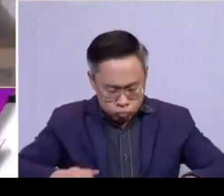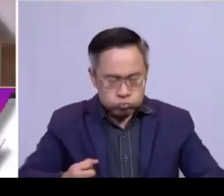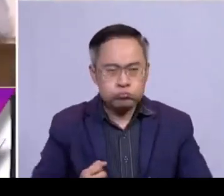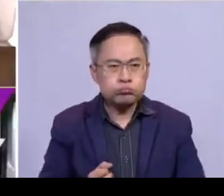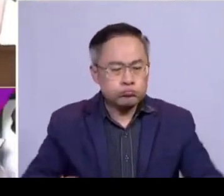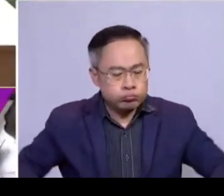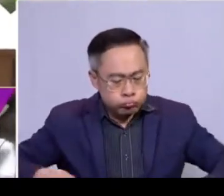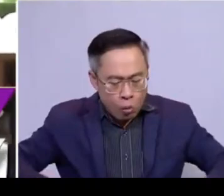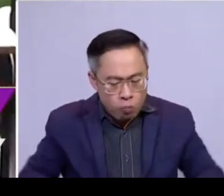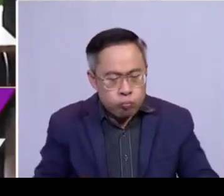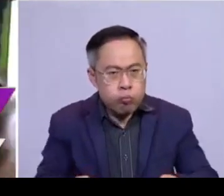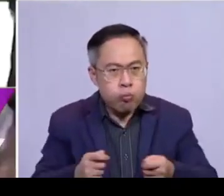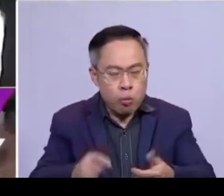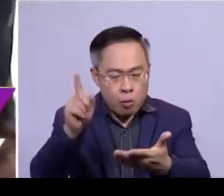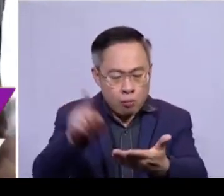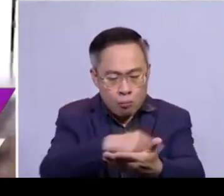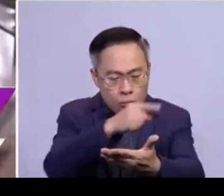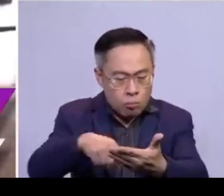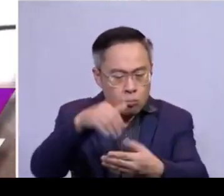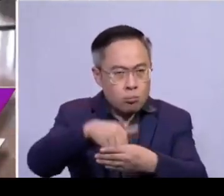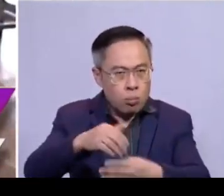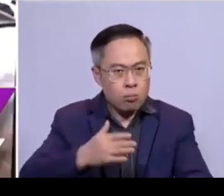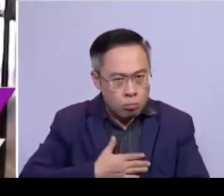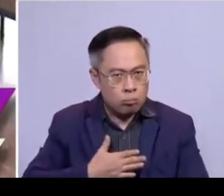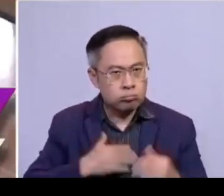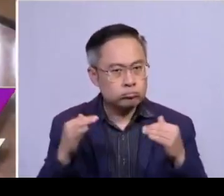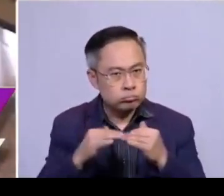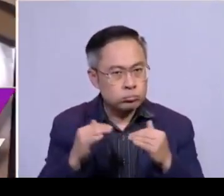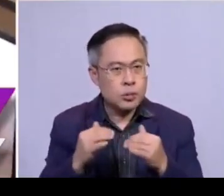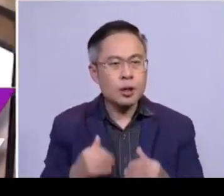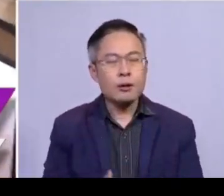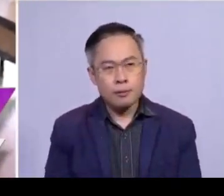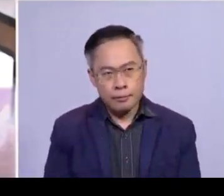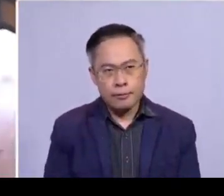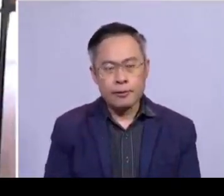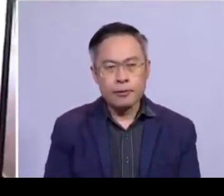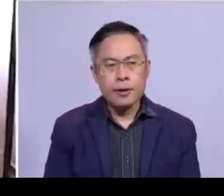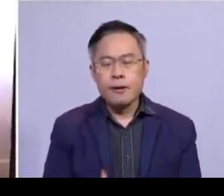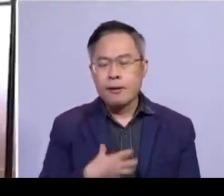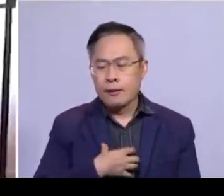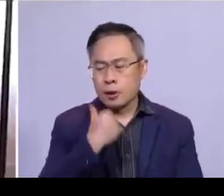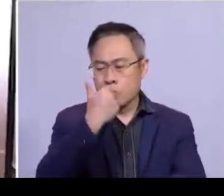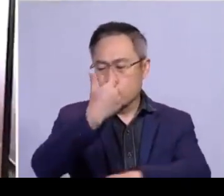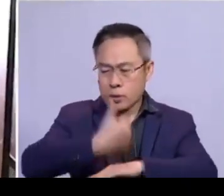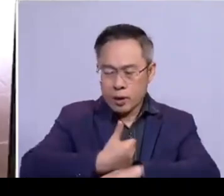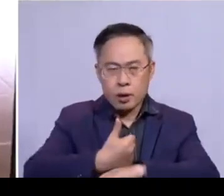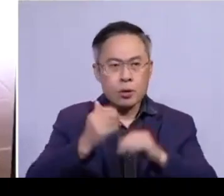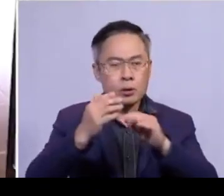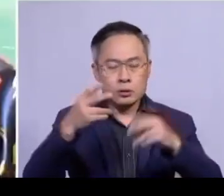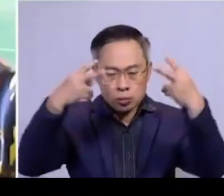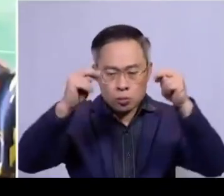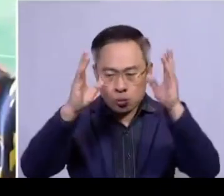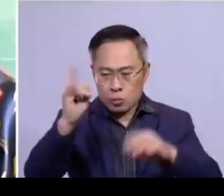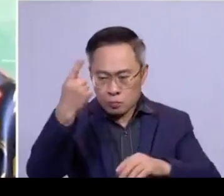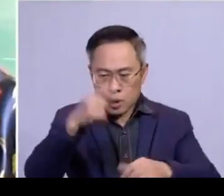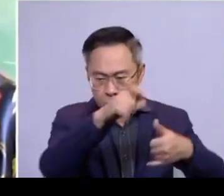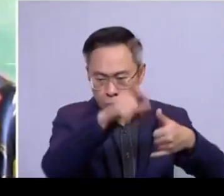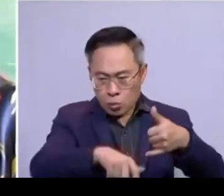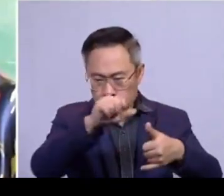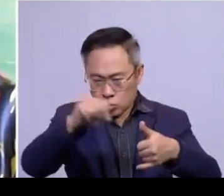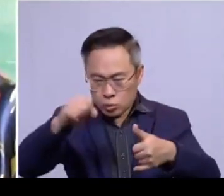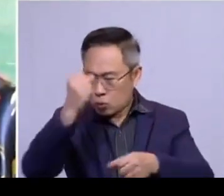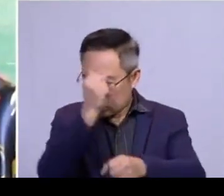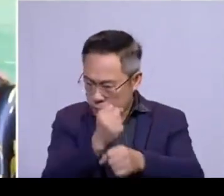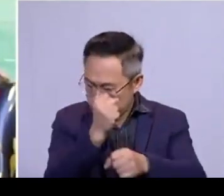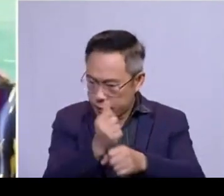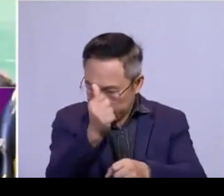ใช้สิทธิ์ค่ะเพราะตั้งใจว่าอยากจะได้ผู้นำที่เป็นคนดีเข้ามาช่วยดูแลชาติและบ้านเมืองไปฟังเสียงบางช่วงบางตอนค่ะ ก็ขอให้ทุก